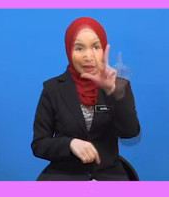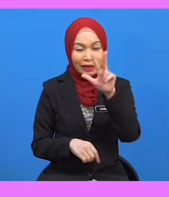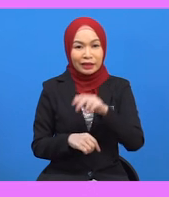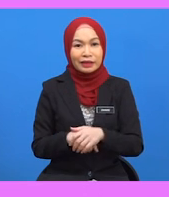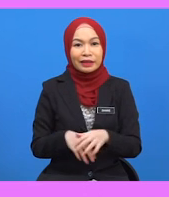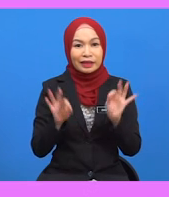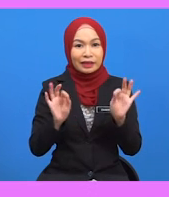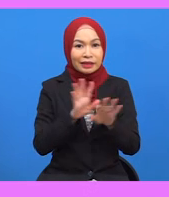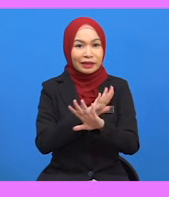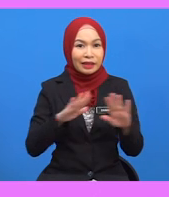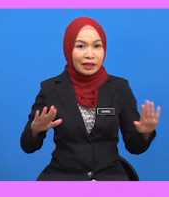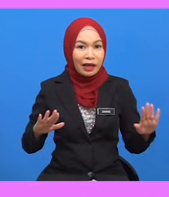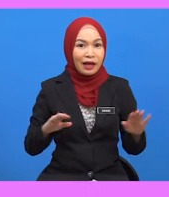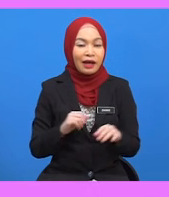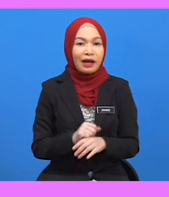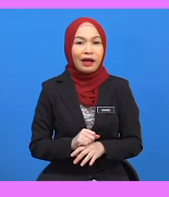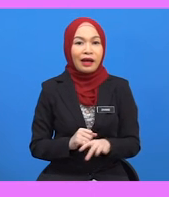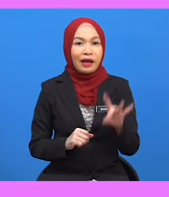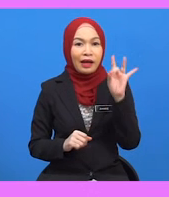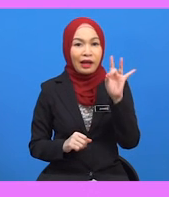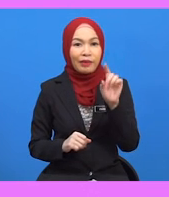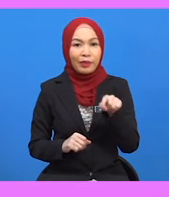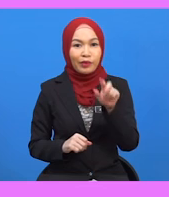8.3, jika tidak,